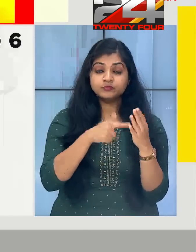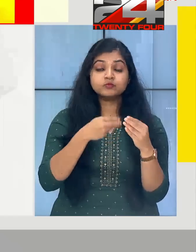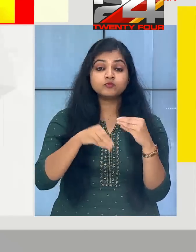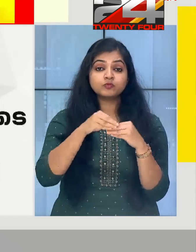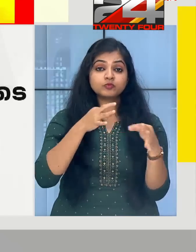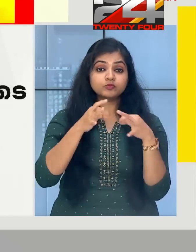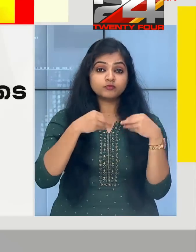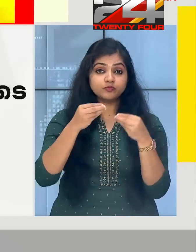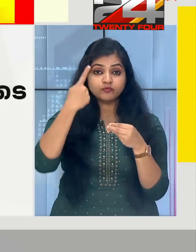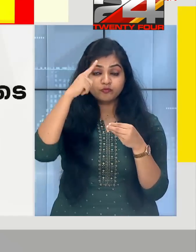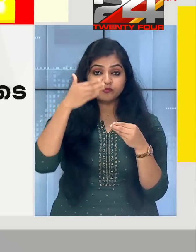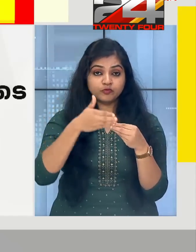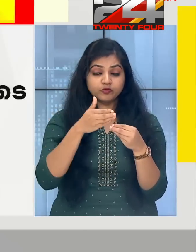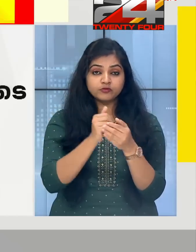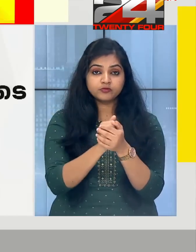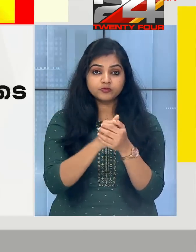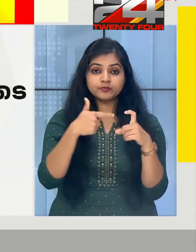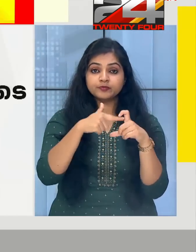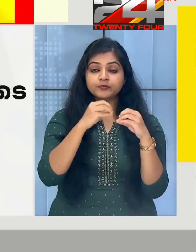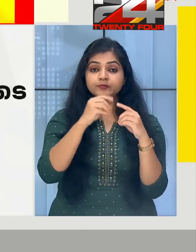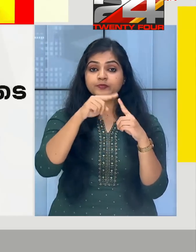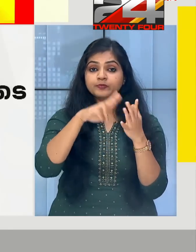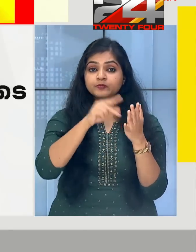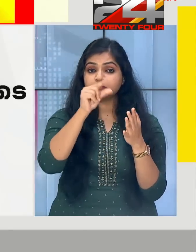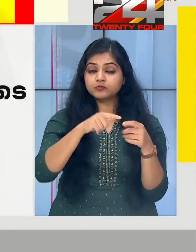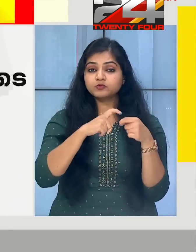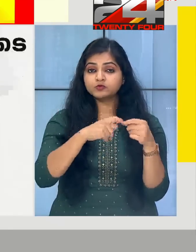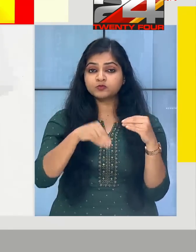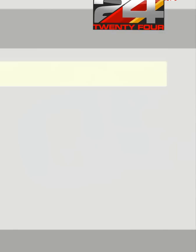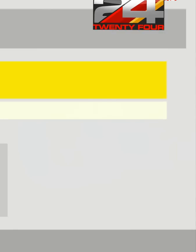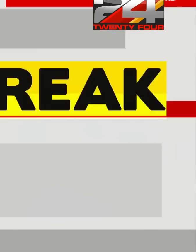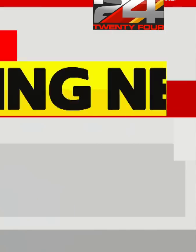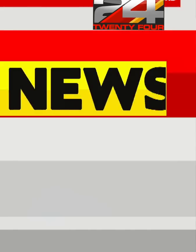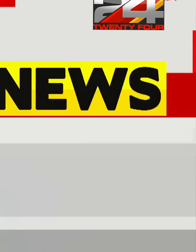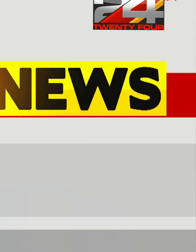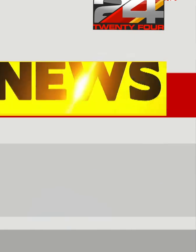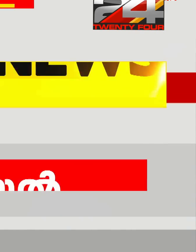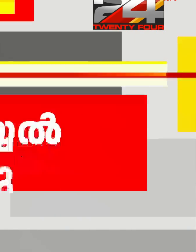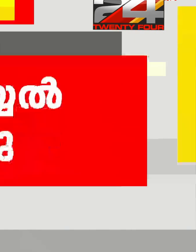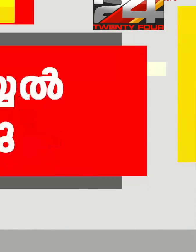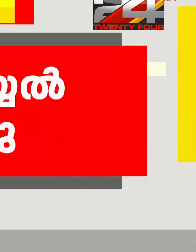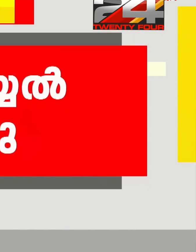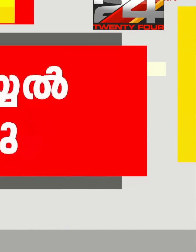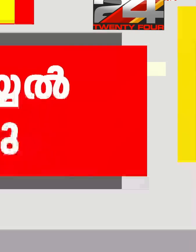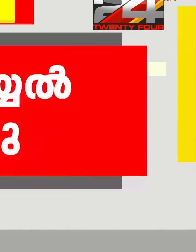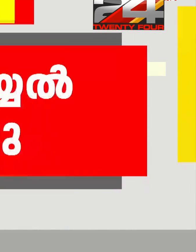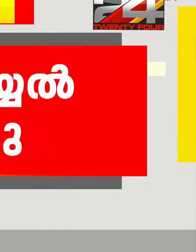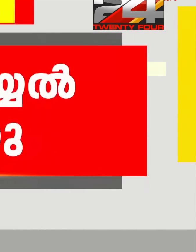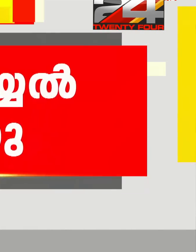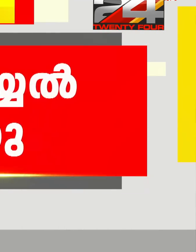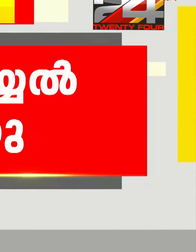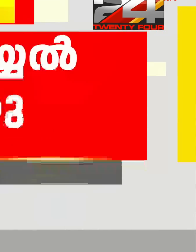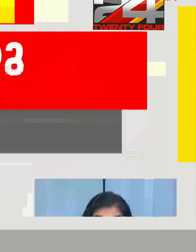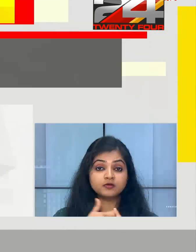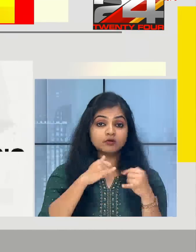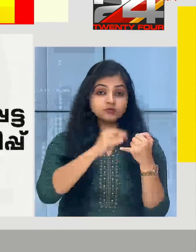ചെയ്യണമെങ്കിൽ ഈ എബിൻ അബ്രഹാമിനെ ചോദ്യം ചെയ്യേണ്ടതുണ്ട്. അയാൾ ഇപ്പോൾ എവിടെയാണ് എന്നതിനെ കുറിച്ചൊരു വ്യക്തത വരുന്നില്ല. കെ സുധാകരൻ്റെ ചോദ്യം ചെയ്യലിന് ശേഷം എബിൻ